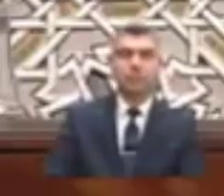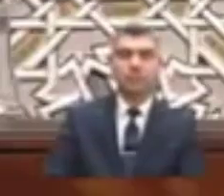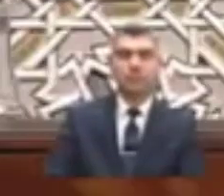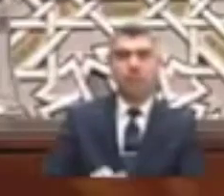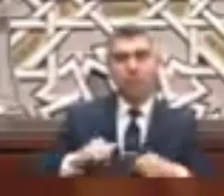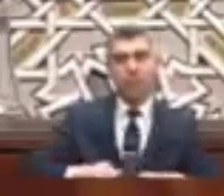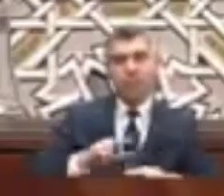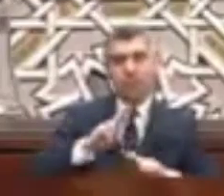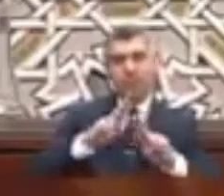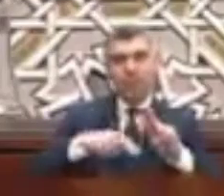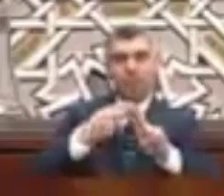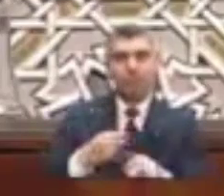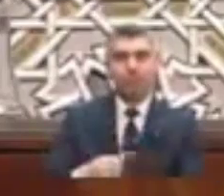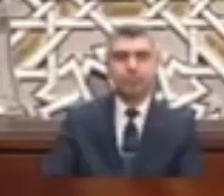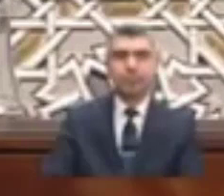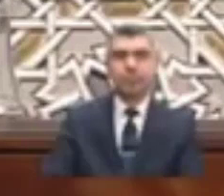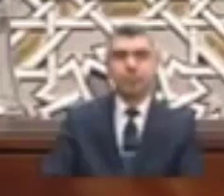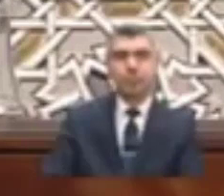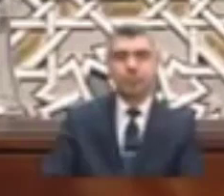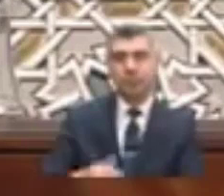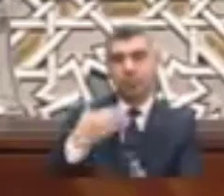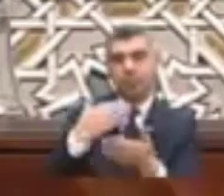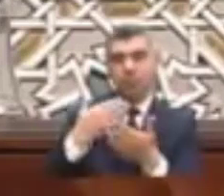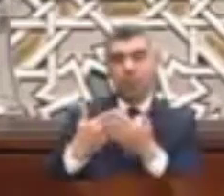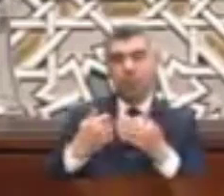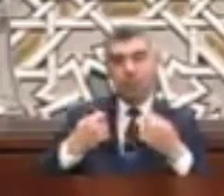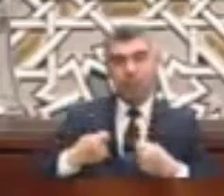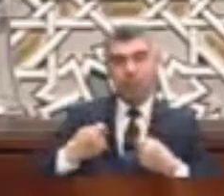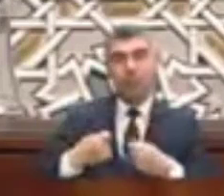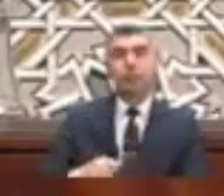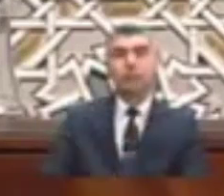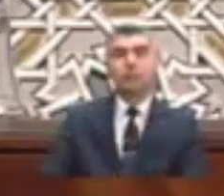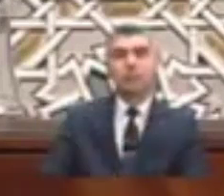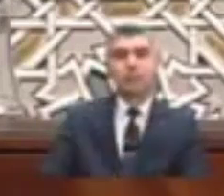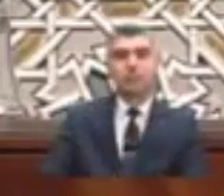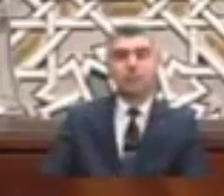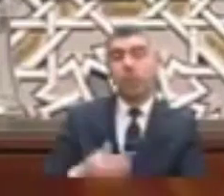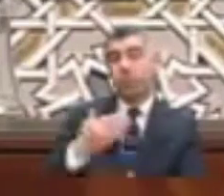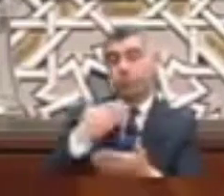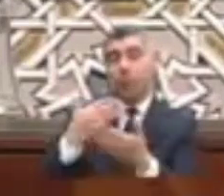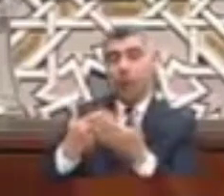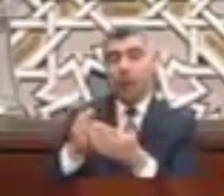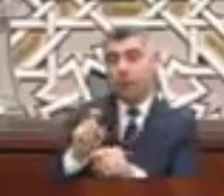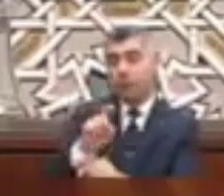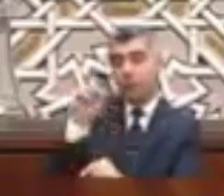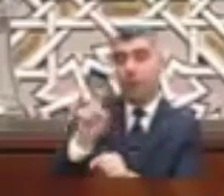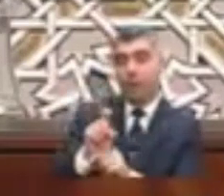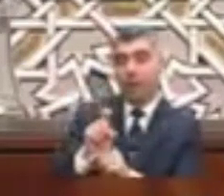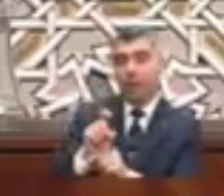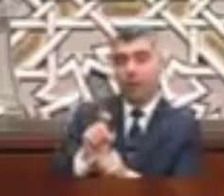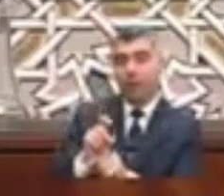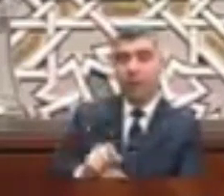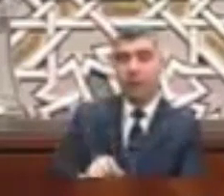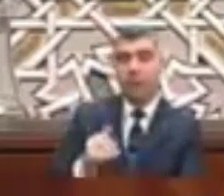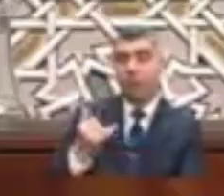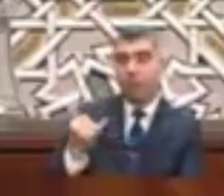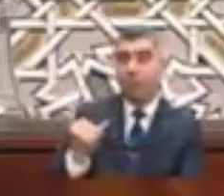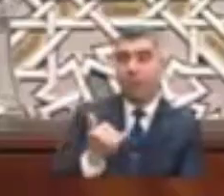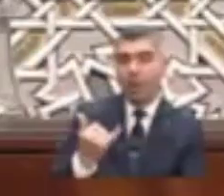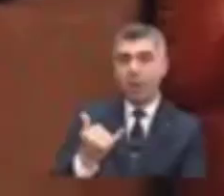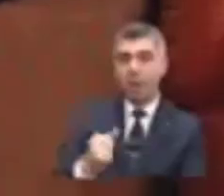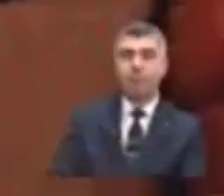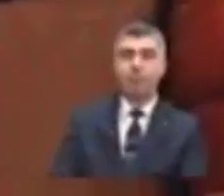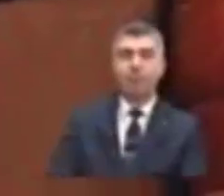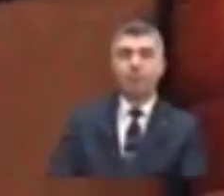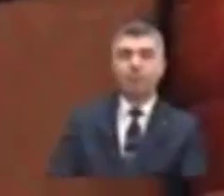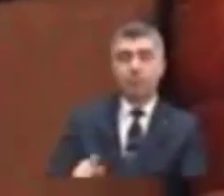سيد الوزير، مشكورين. شكرا سيد الرئيس، شكرا سيد النائب المحترم، وتنشكركم على طرح هذا السؤال اللي عنده أهمية قصوى،